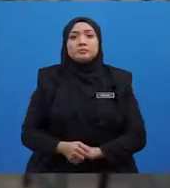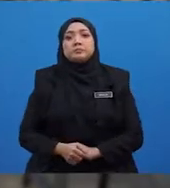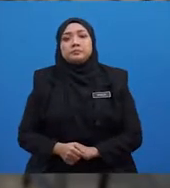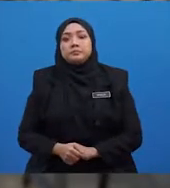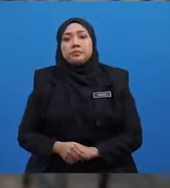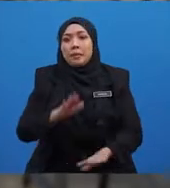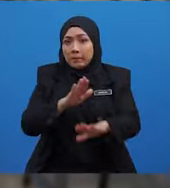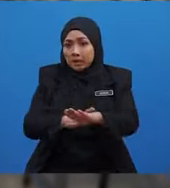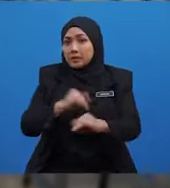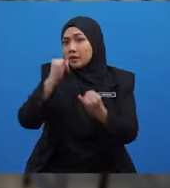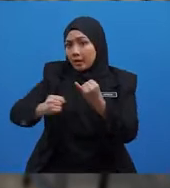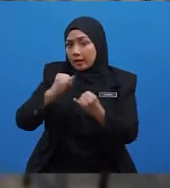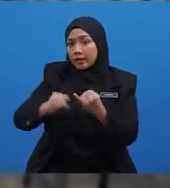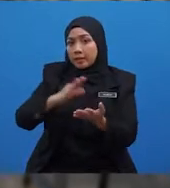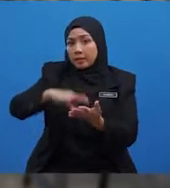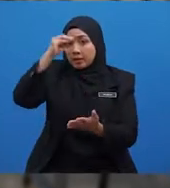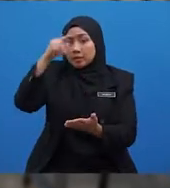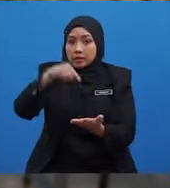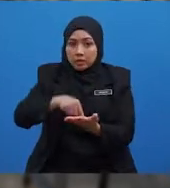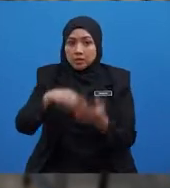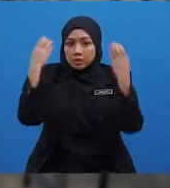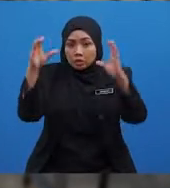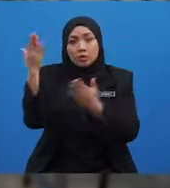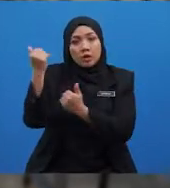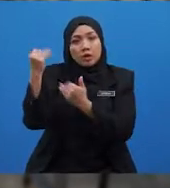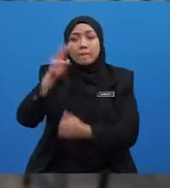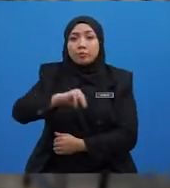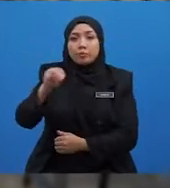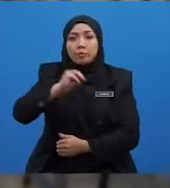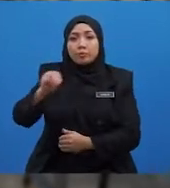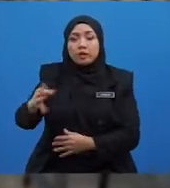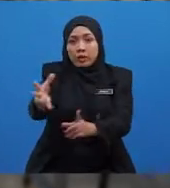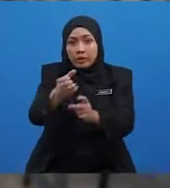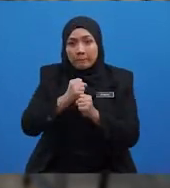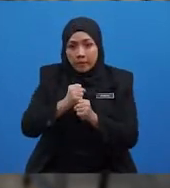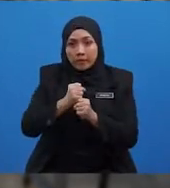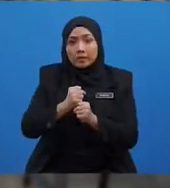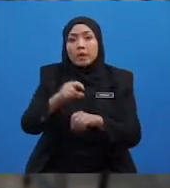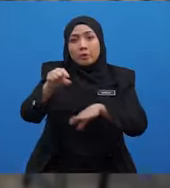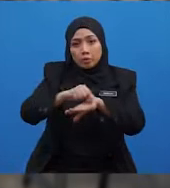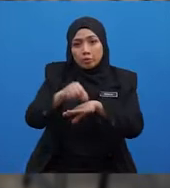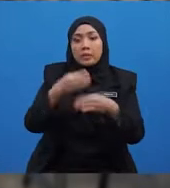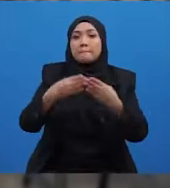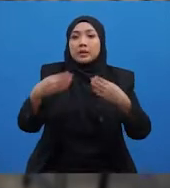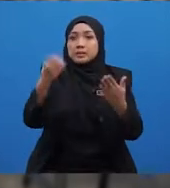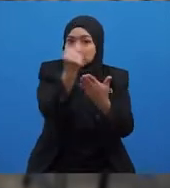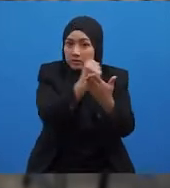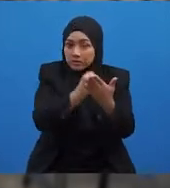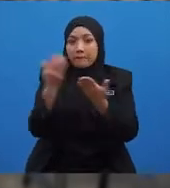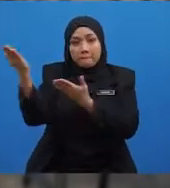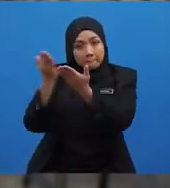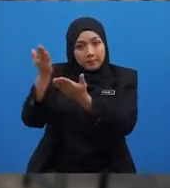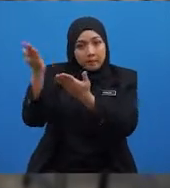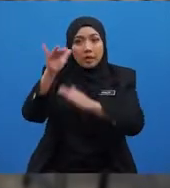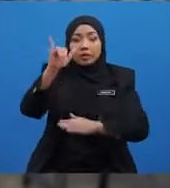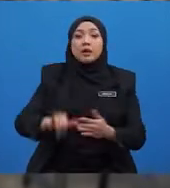Pada akhir episod ini, cikgu harap murid-murid dapat menggunakan bahasa penskripan pelayan